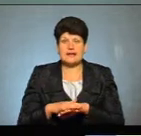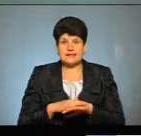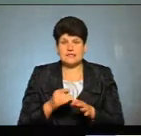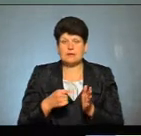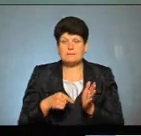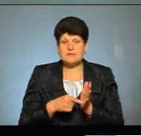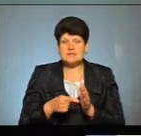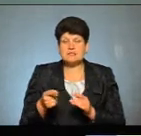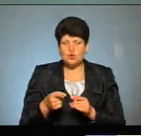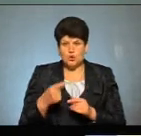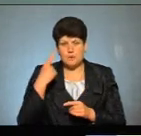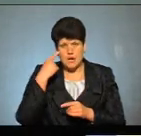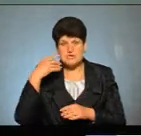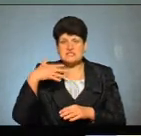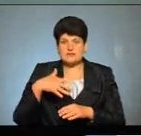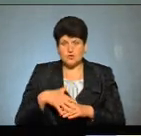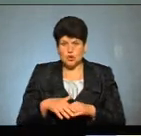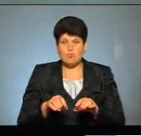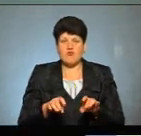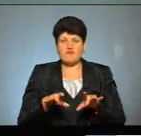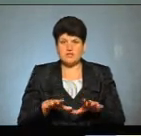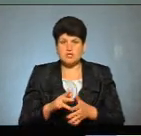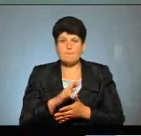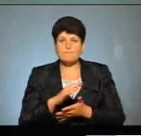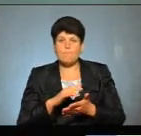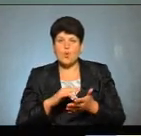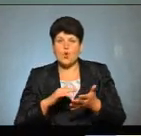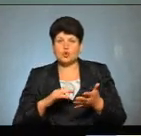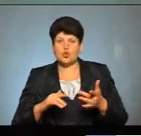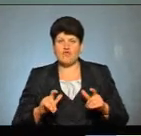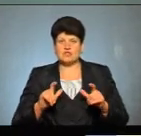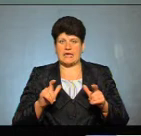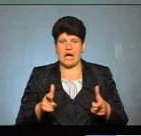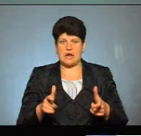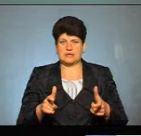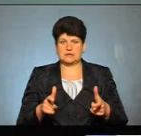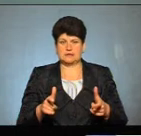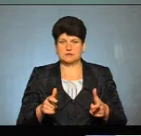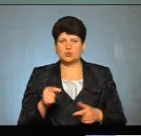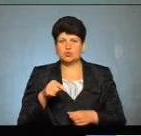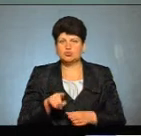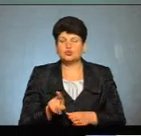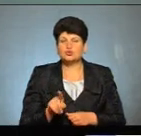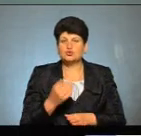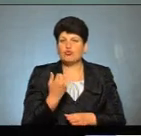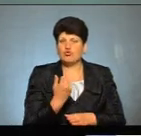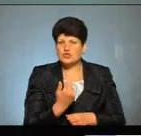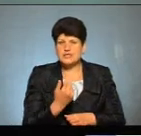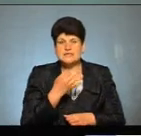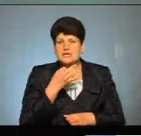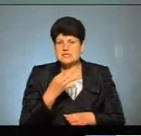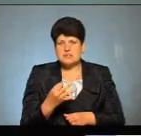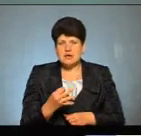Тернополя свідомо вирішили продовжити карантин, тому що вони сказали,